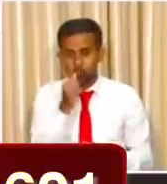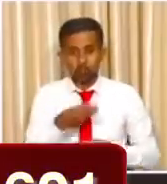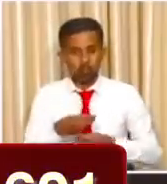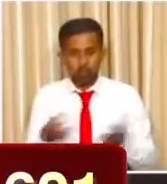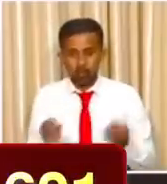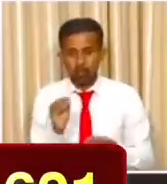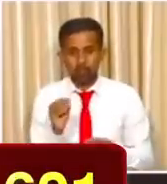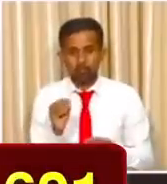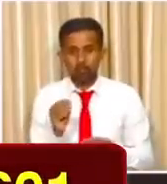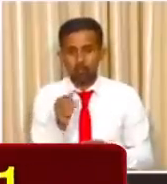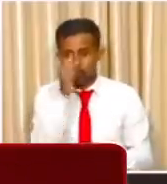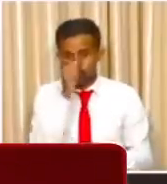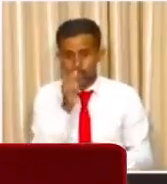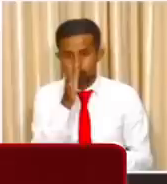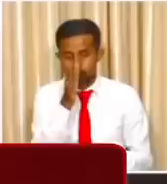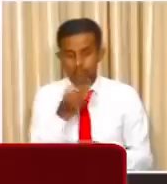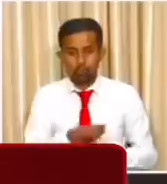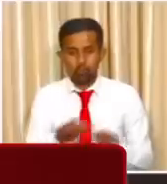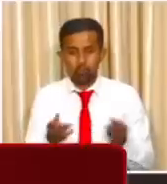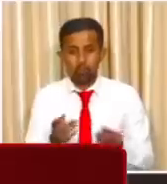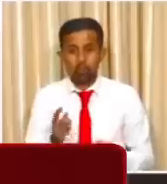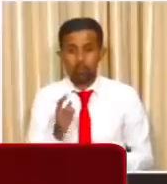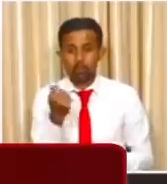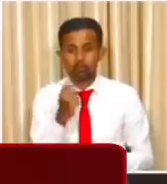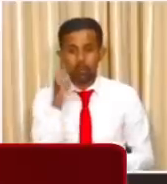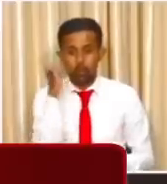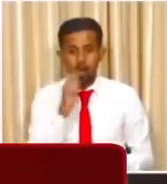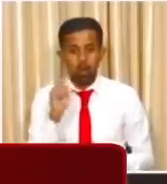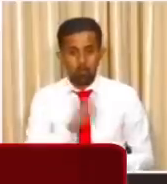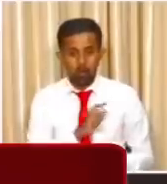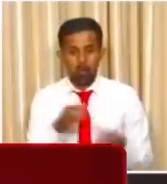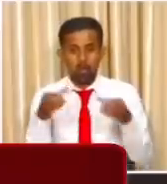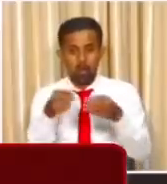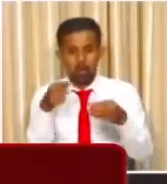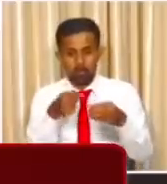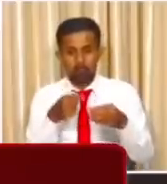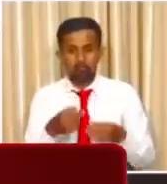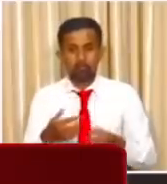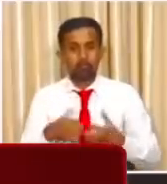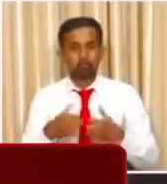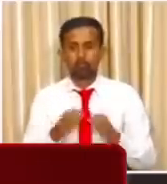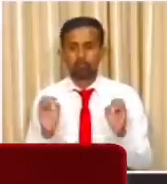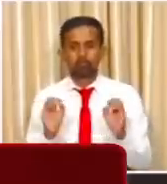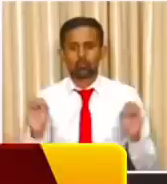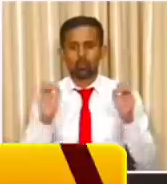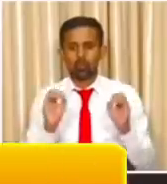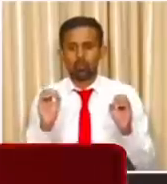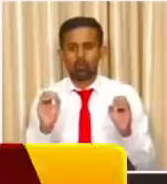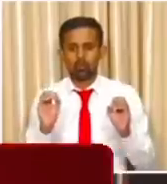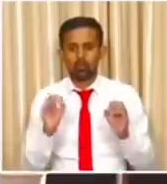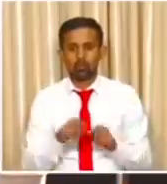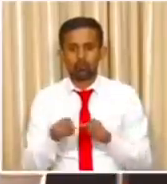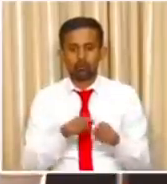වුණා නම් වංචා දූෂණ නාස්ති මහා ධනෙ ක්‍රස් කරගත්තු කණ්ඩායම් මේ ව්‍යසනයේ ගොදුරු බවට පත් වෙලා නැහැ. ඒ